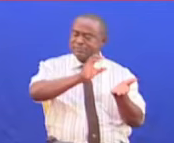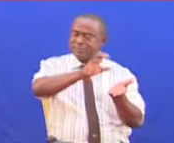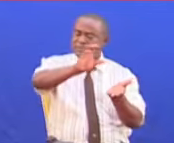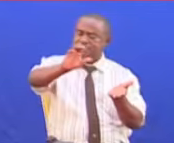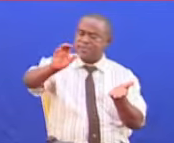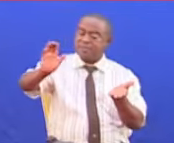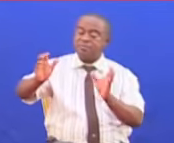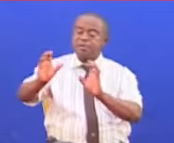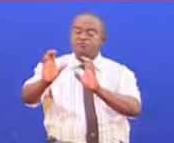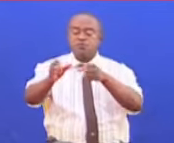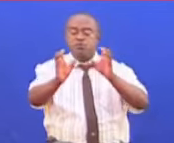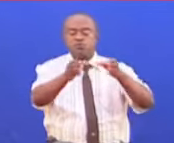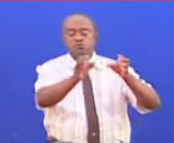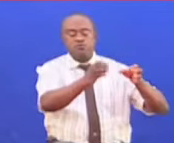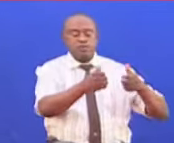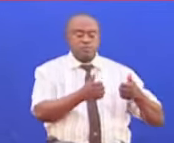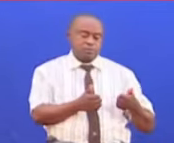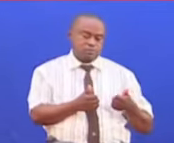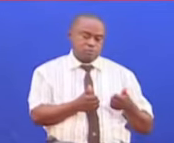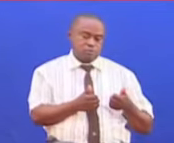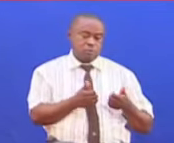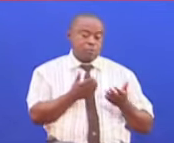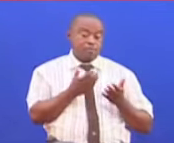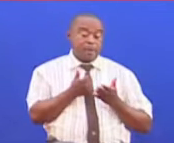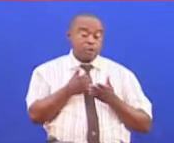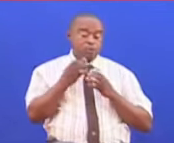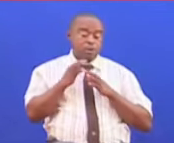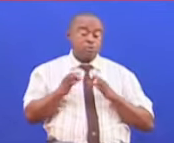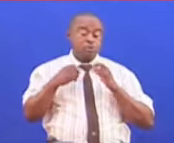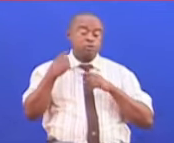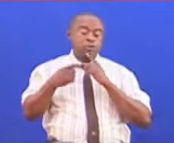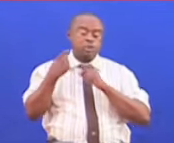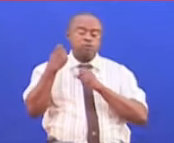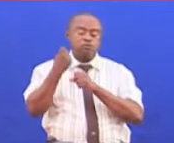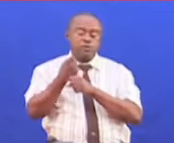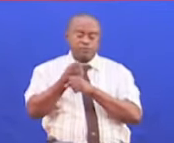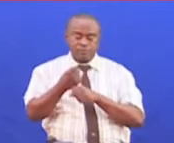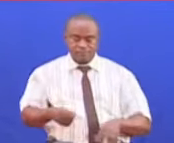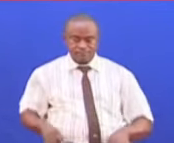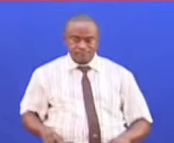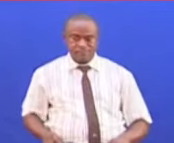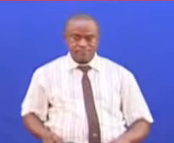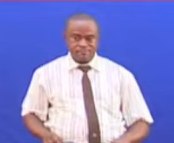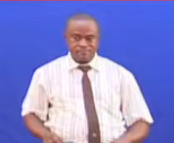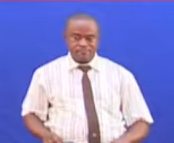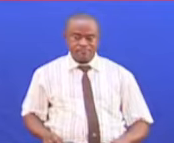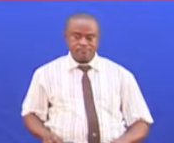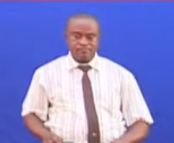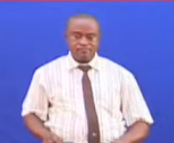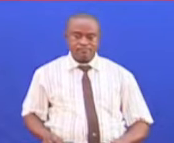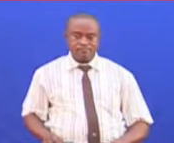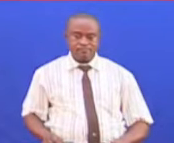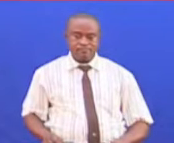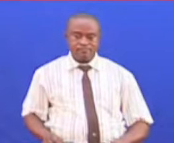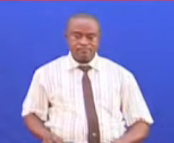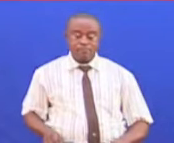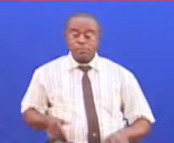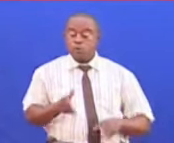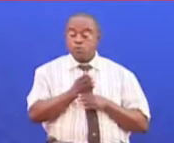koka na mabor esho ambo yana Fany hata HIV katika kuji Isa juu Ya hatu